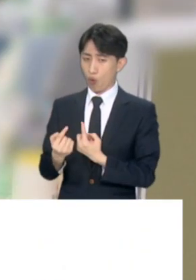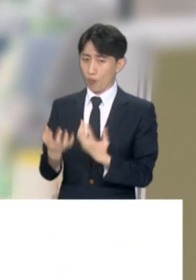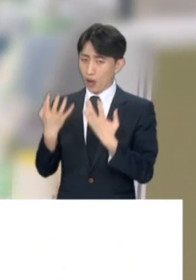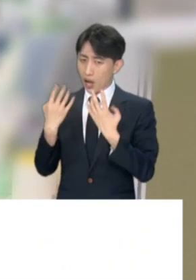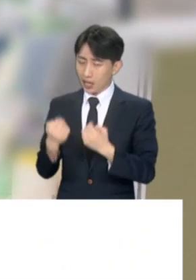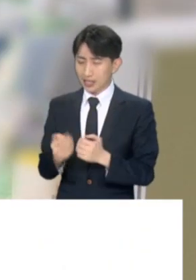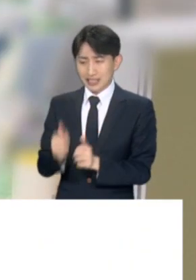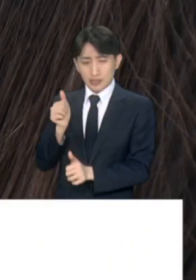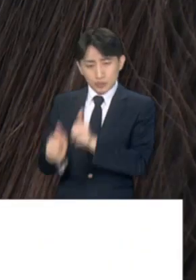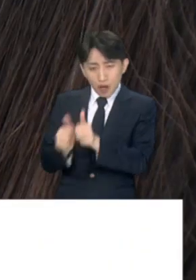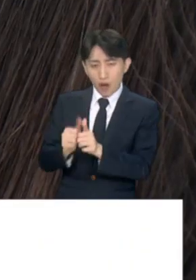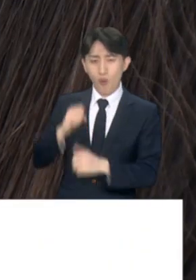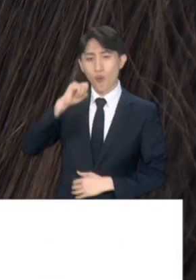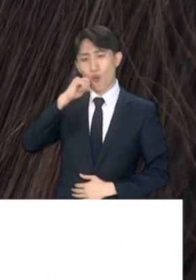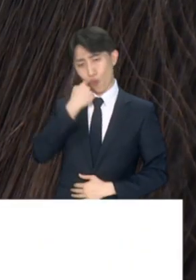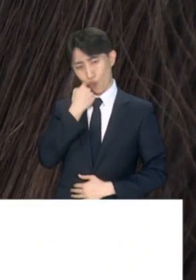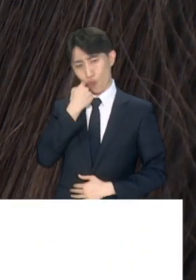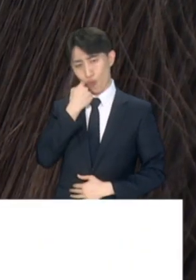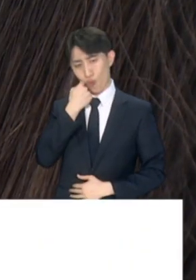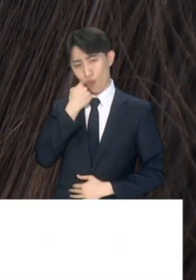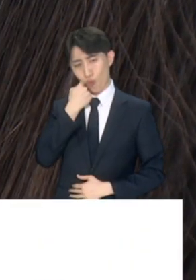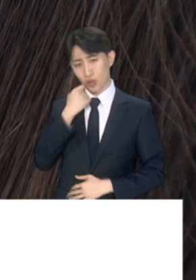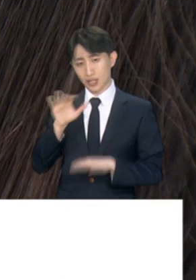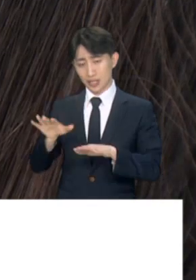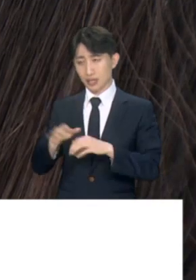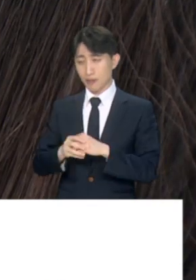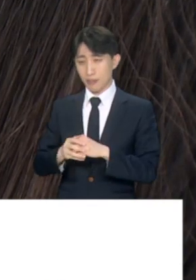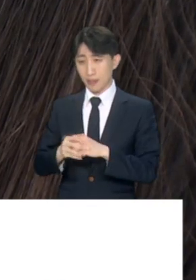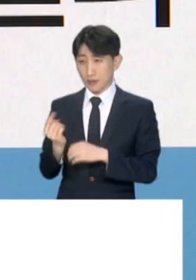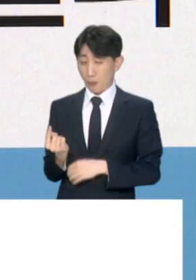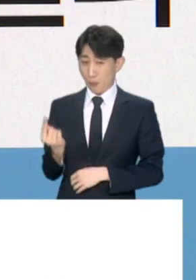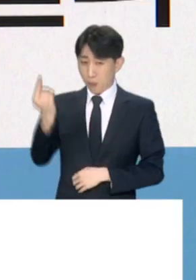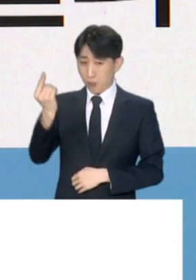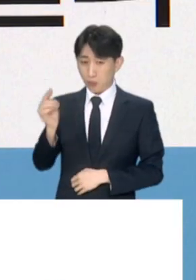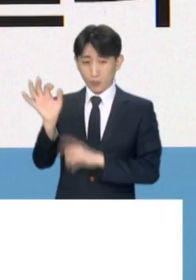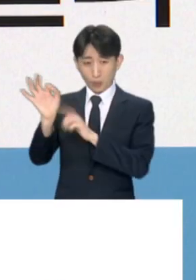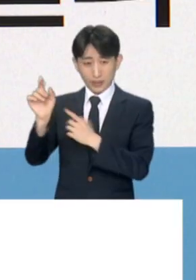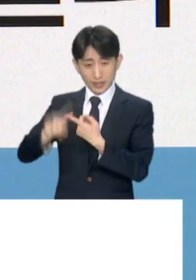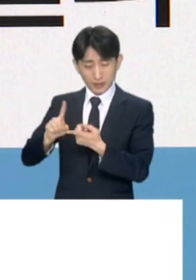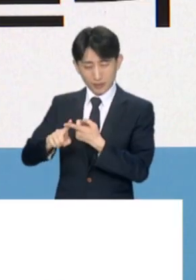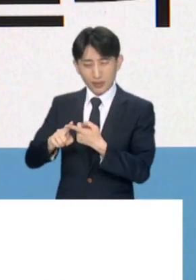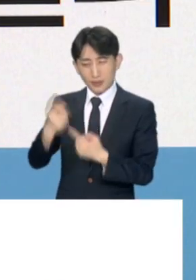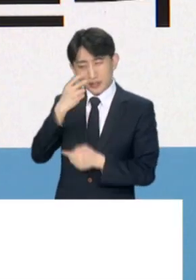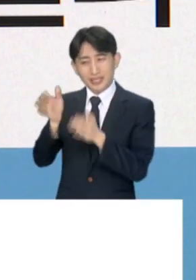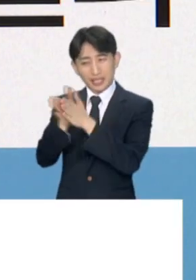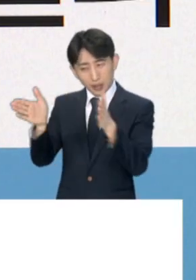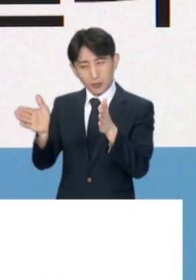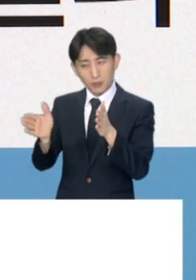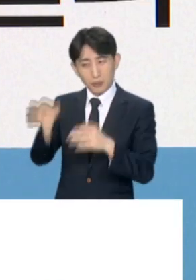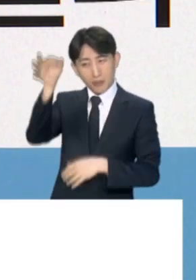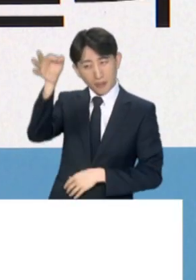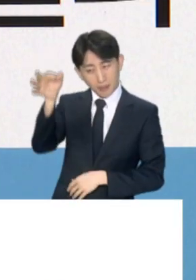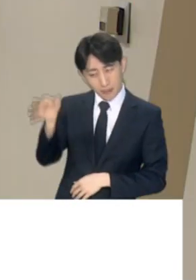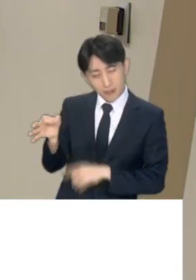심사의 어려움도 있고 처음 시작하는 거는 아주 고액에 대해서 먼저 시작을 하고 그 다음에 이건 이제 점점